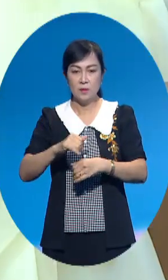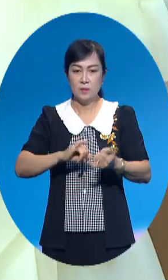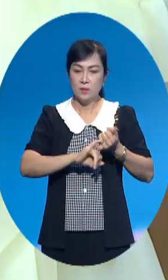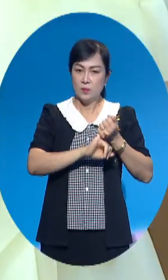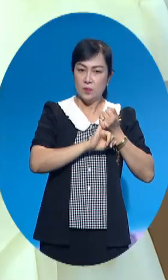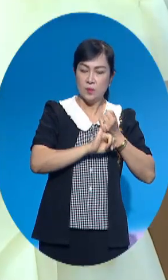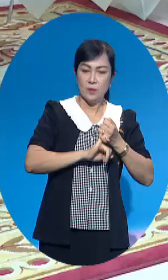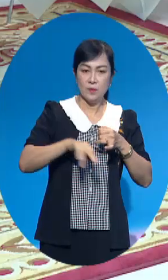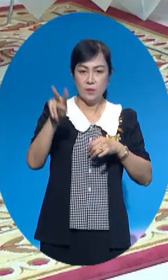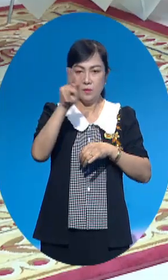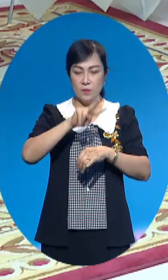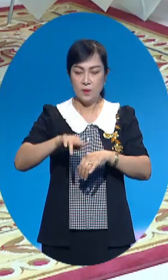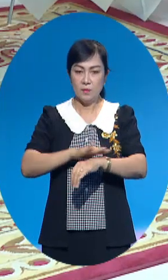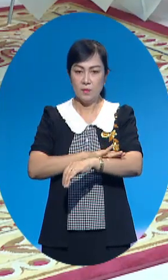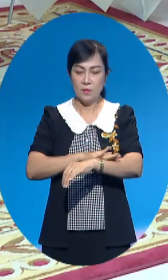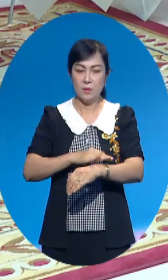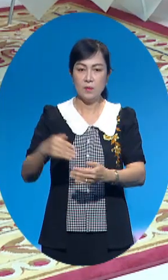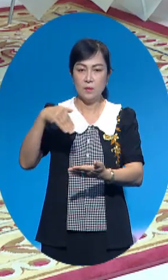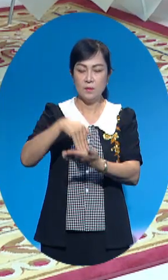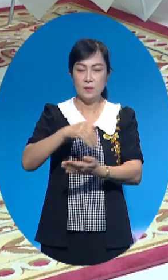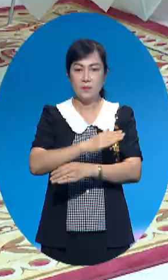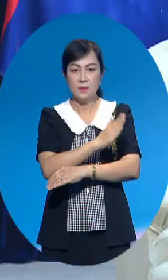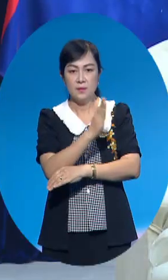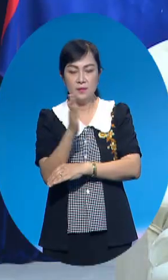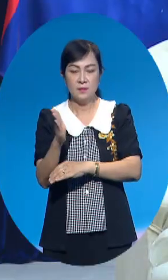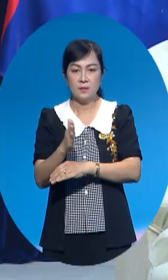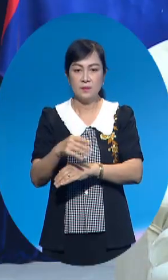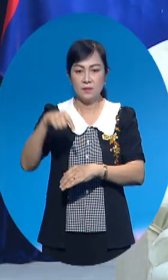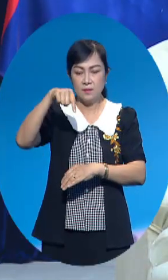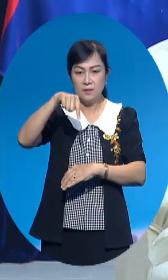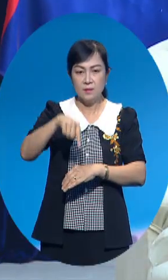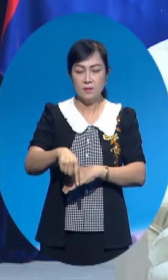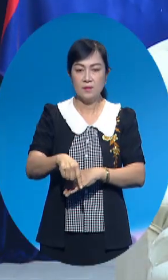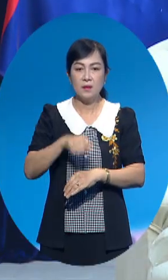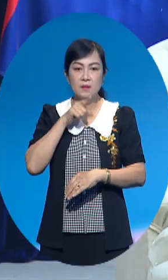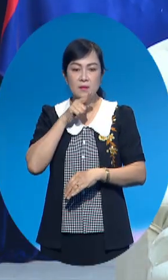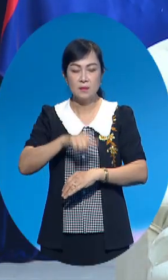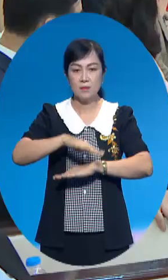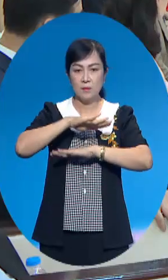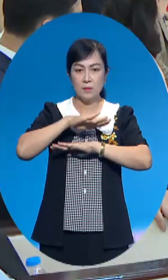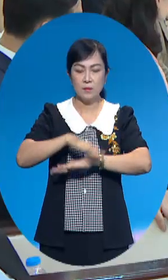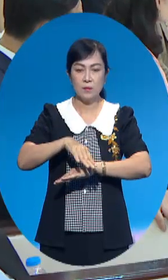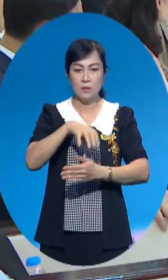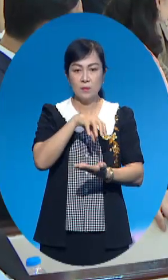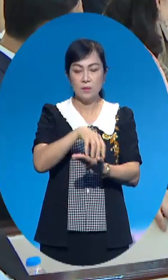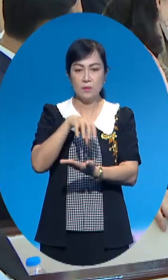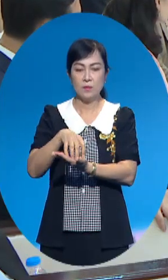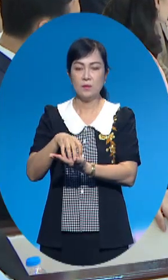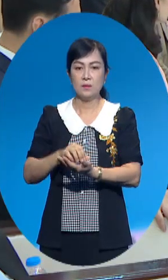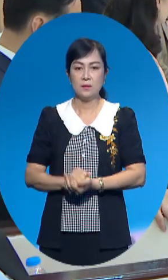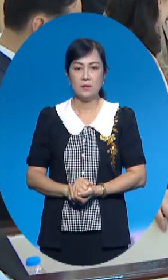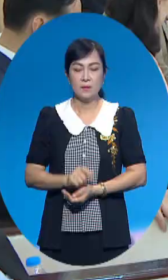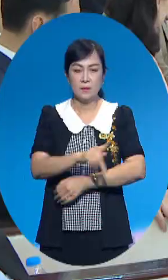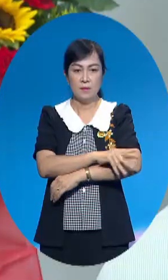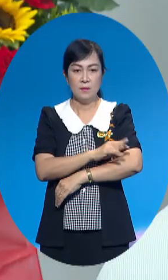Son Sắc Việt Nam Lào không ngừng được củng cố phát triển ngày càng đi vào chiều sâu thiết thực và hiệu quả trên tất cả các lĩnh vực